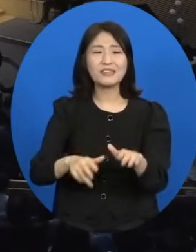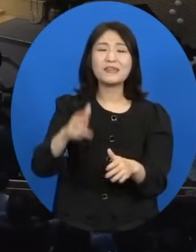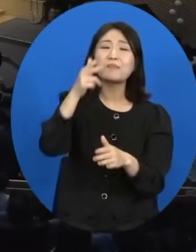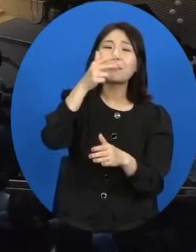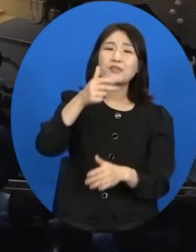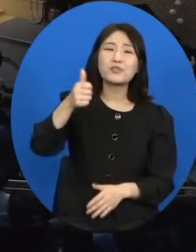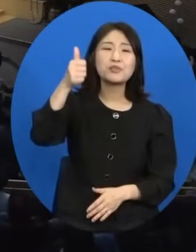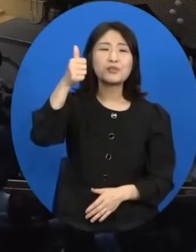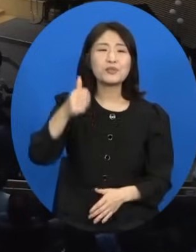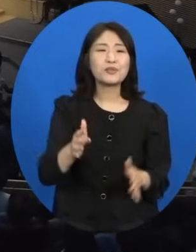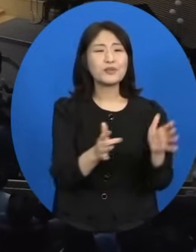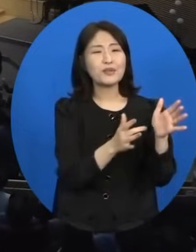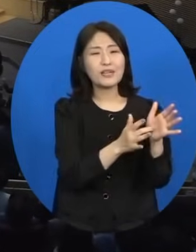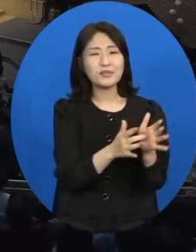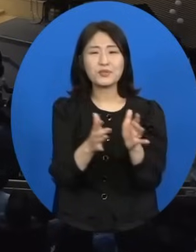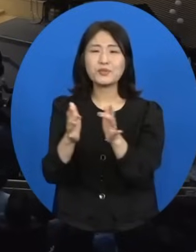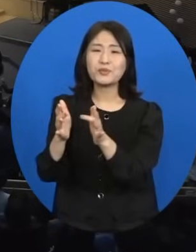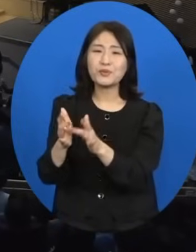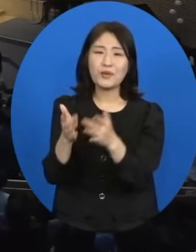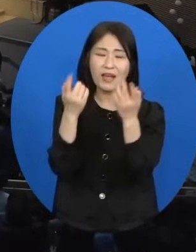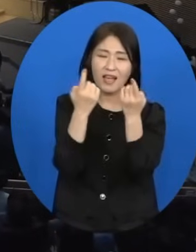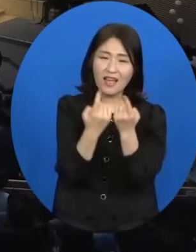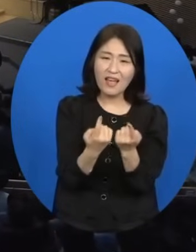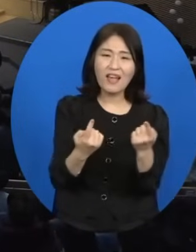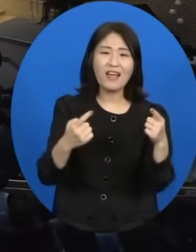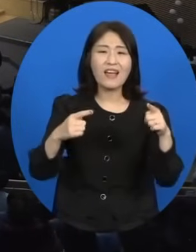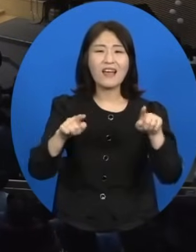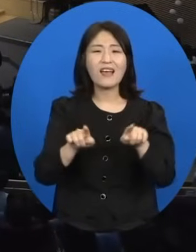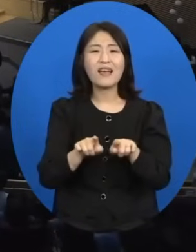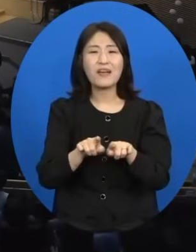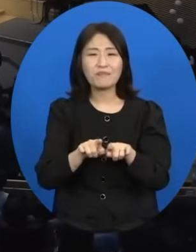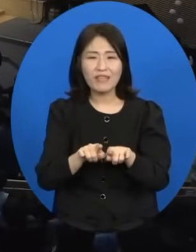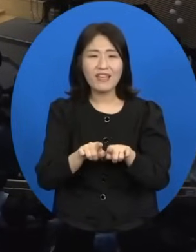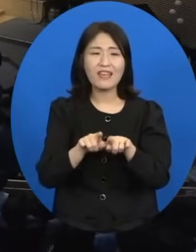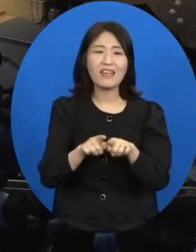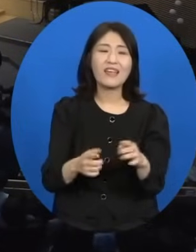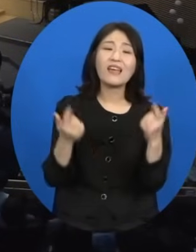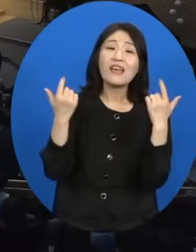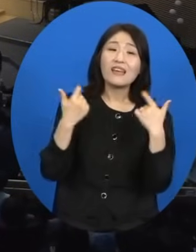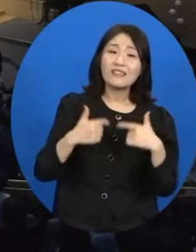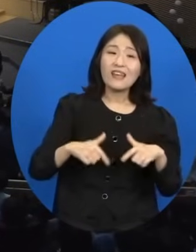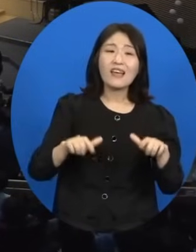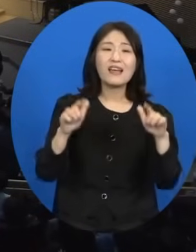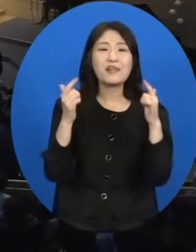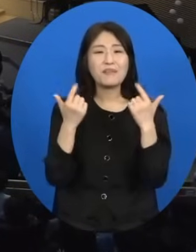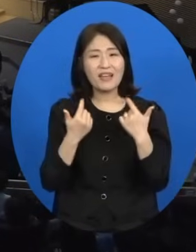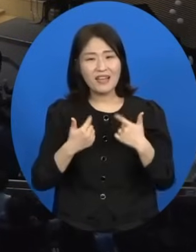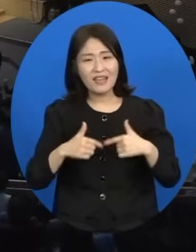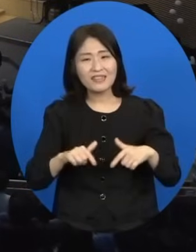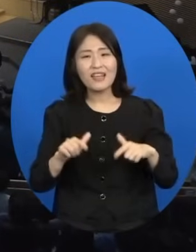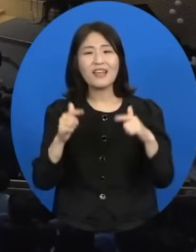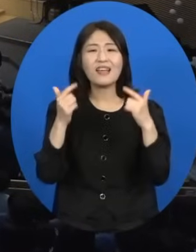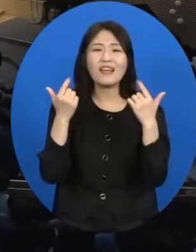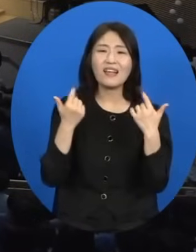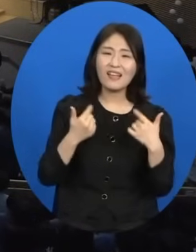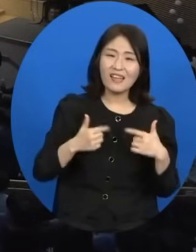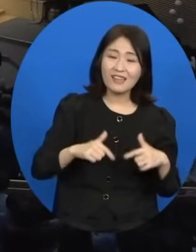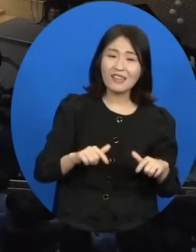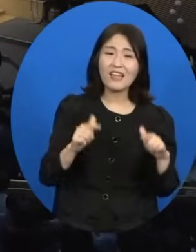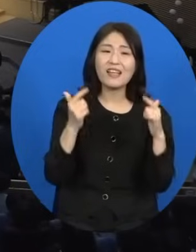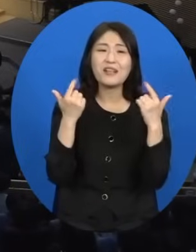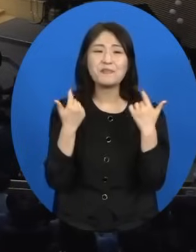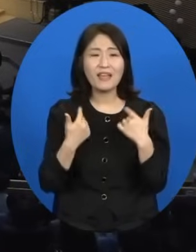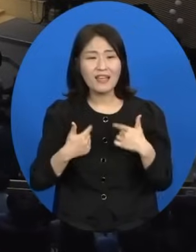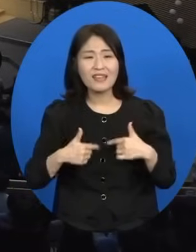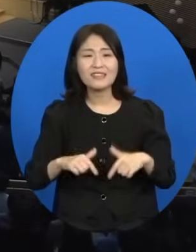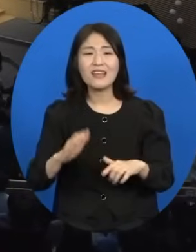한거를 주 예수와 함께 날마다